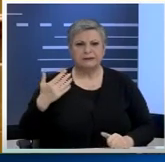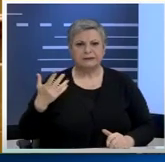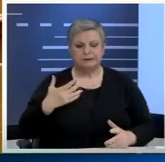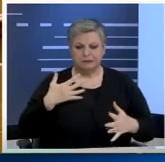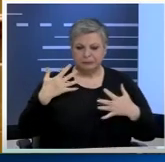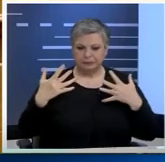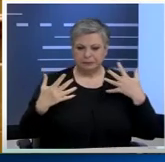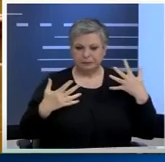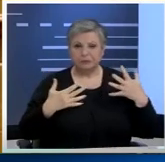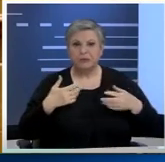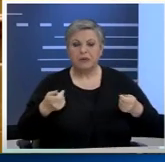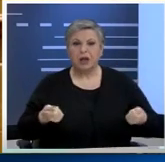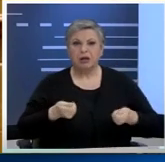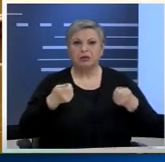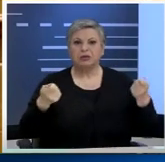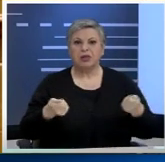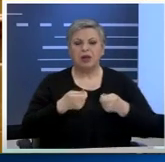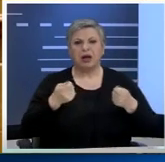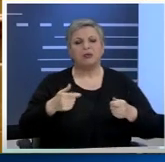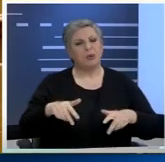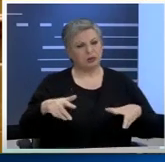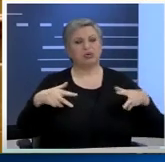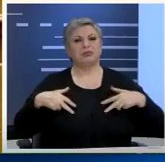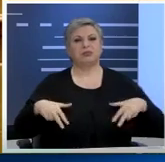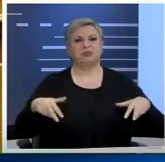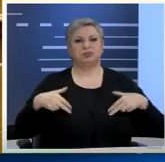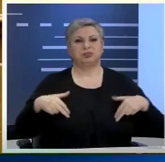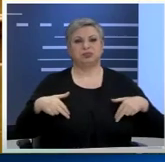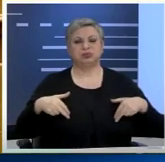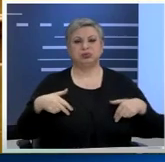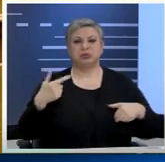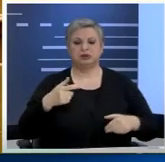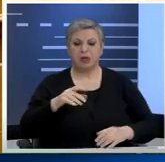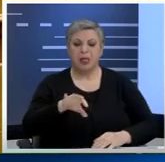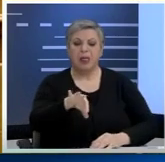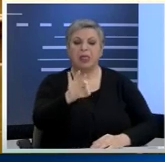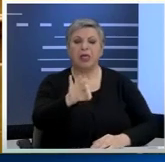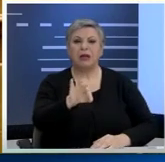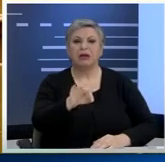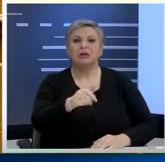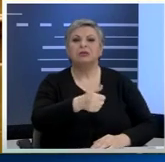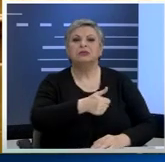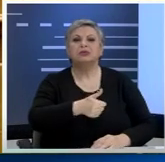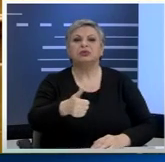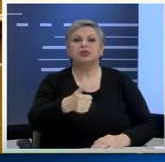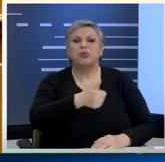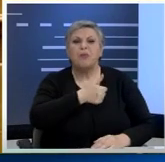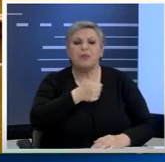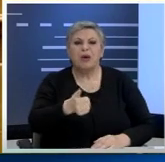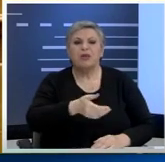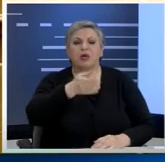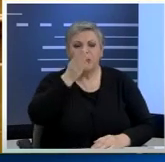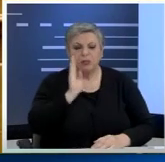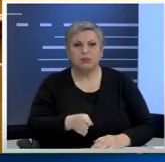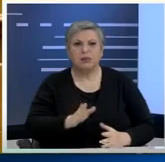κατάσταση αυτή, η κυβέρνηση επέλεξε τη μόνη, κατά τη γνώμη μου, ενδεδειγμένη αλλά δύσκολη